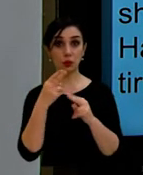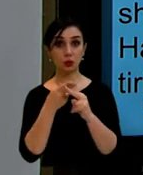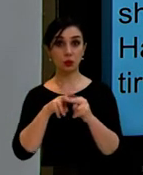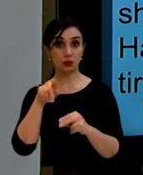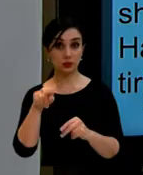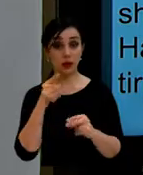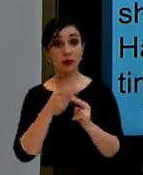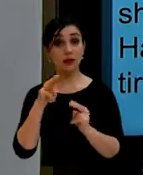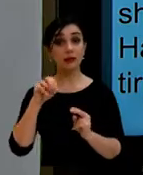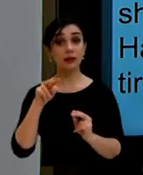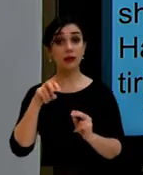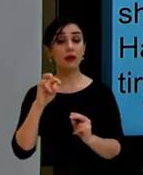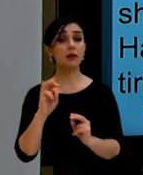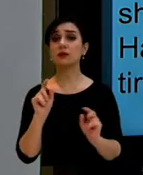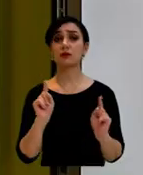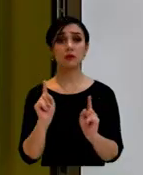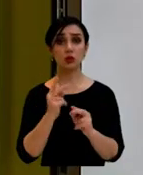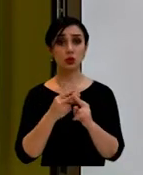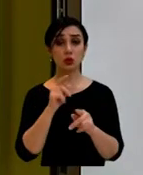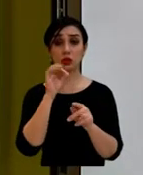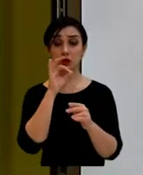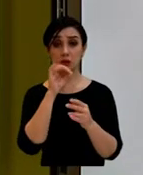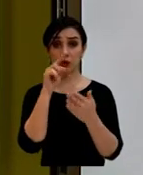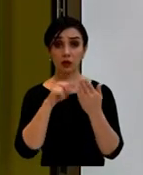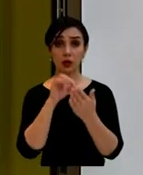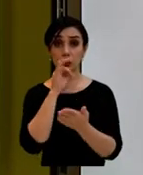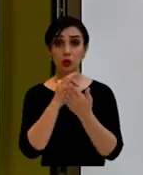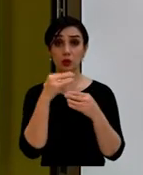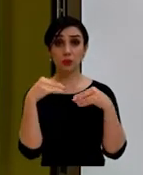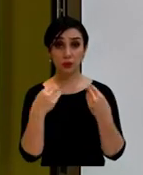Demak, talant nima degan savolga javob beryapmiz.